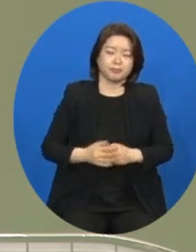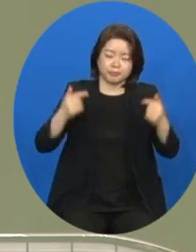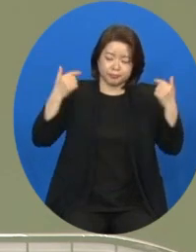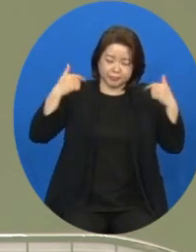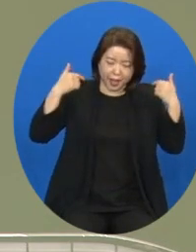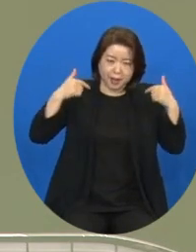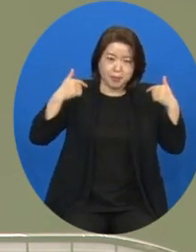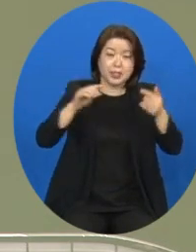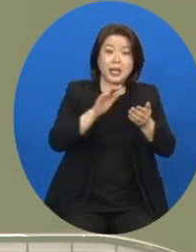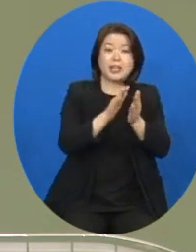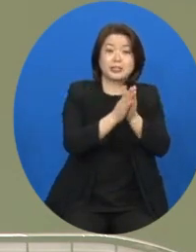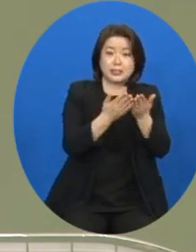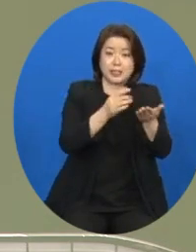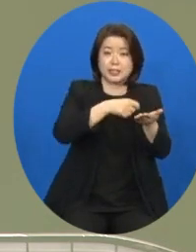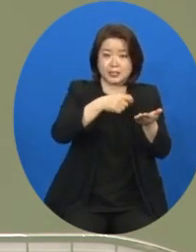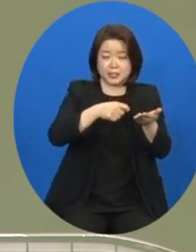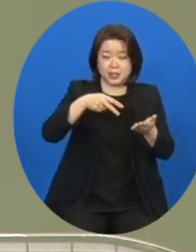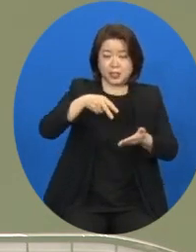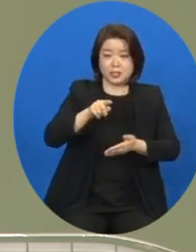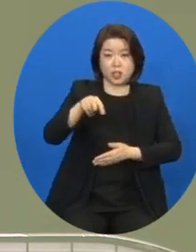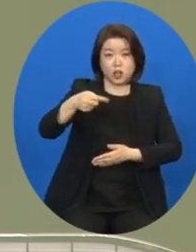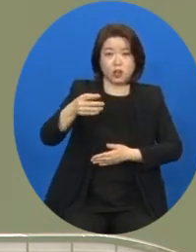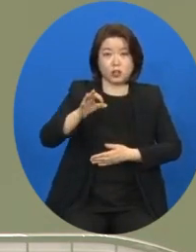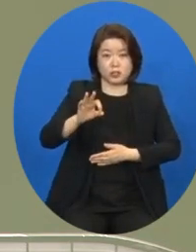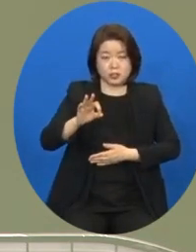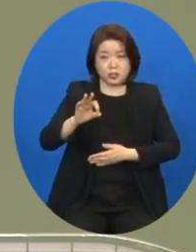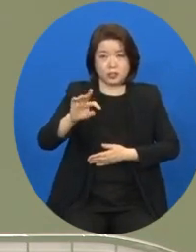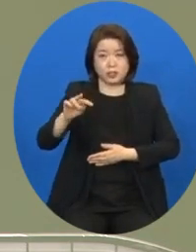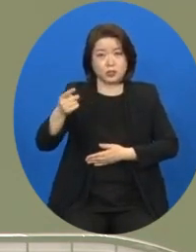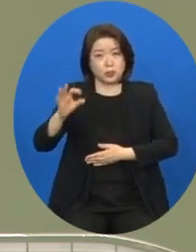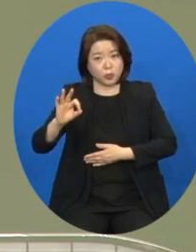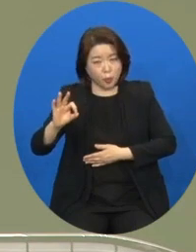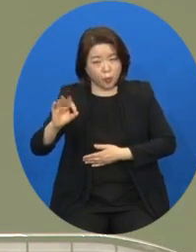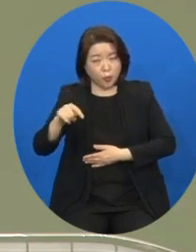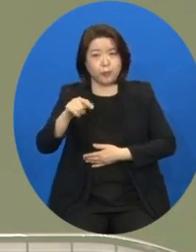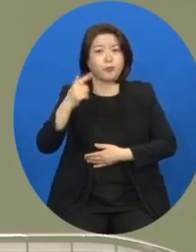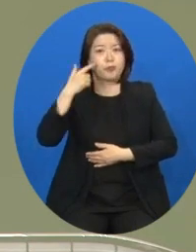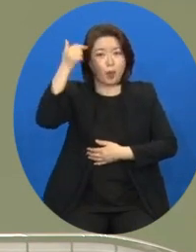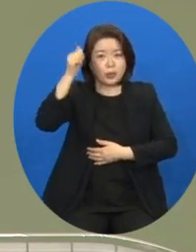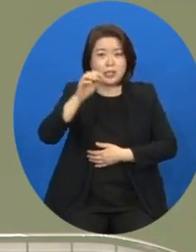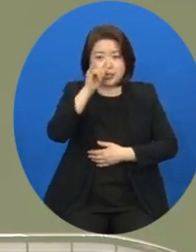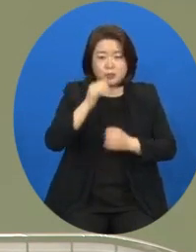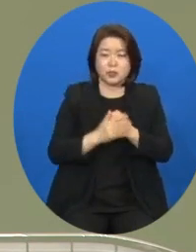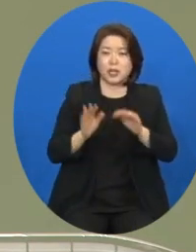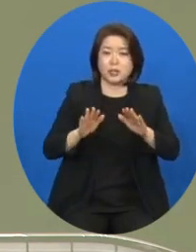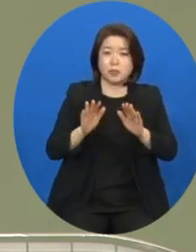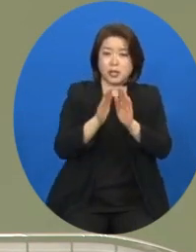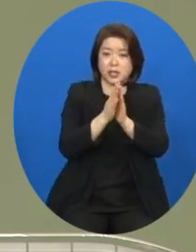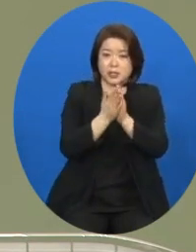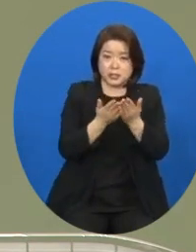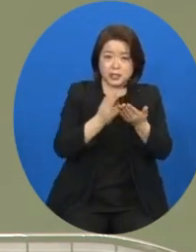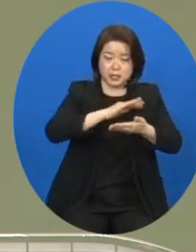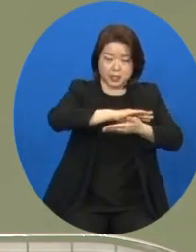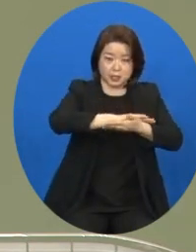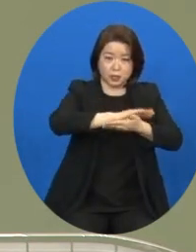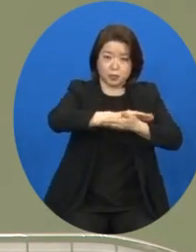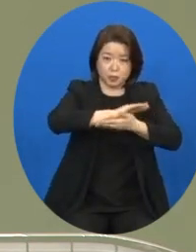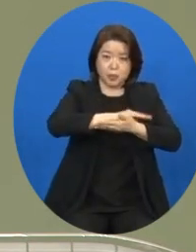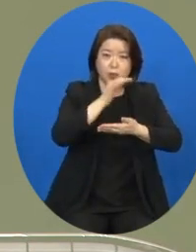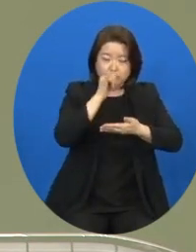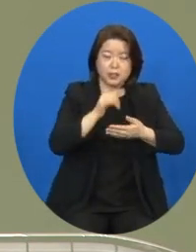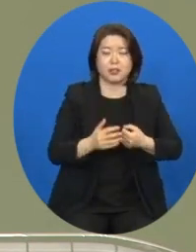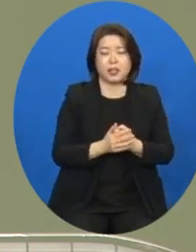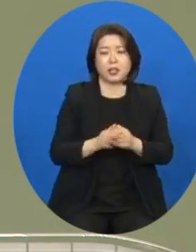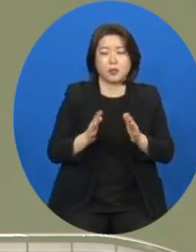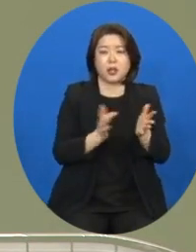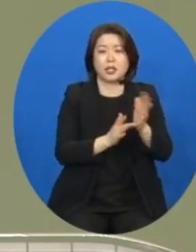날마다라는 책을 쓰신 서승직 목사님 계십니다. 이번에 책이 나왔는데 예수님과 동행하는 삶을